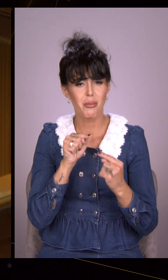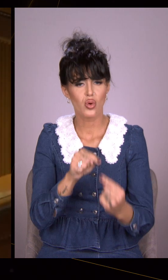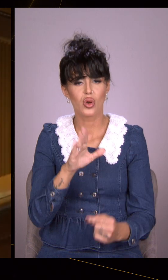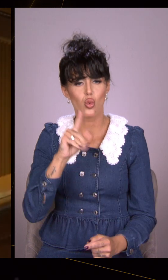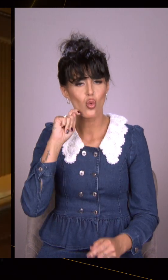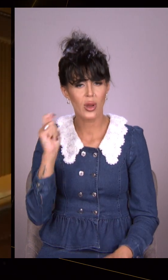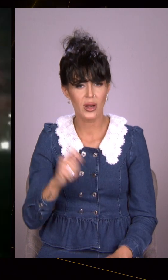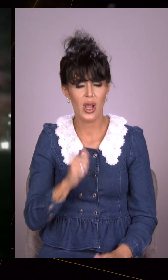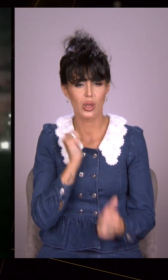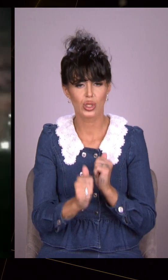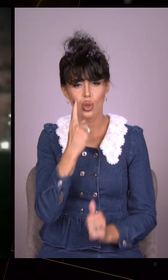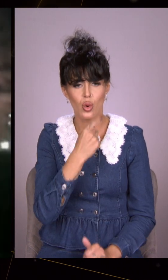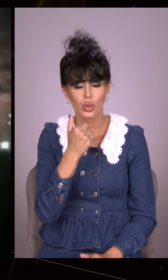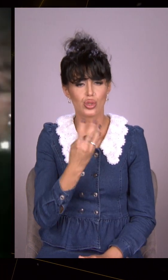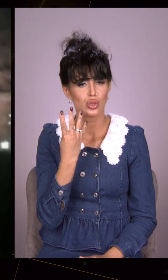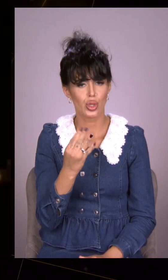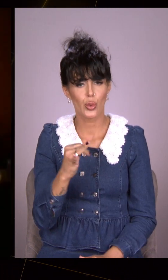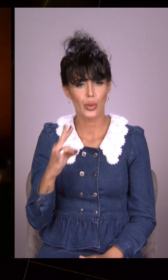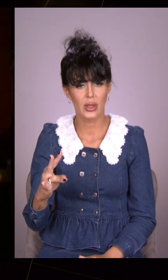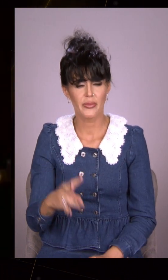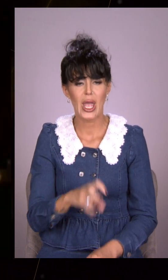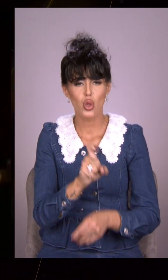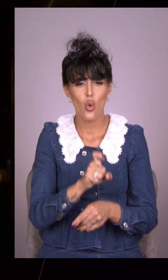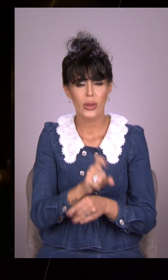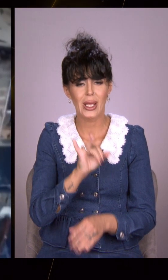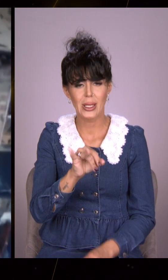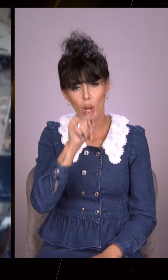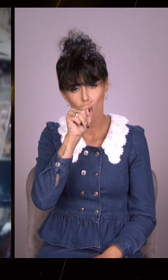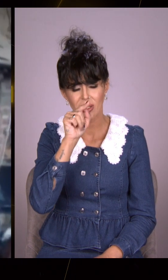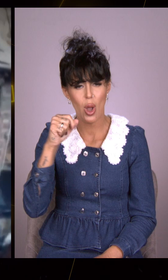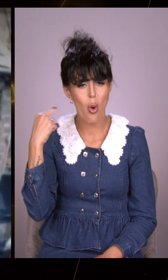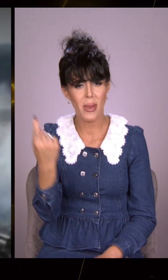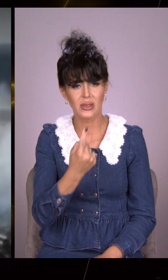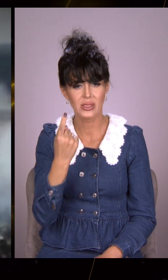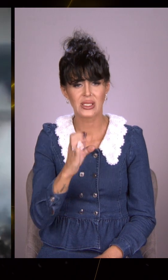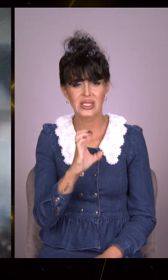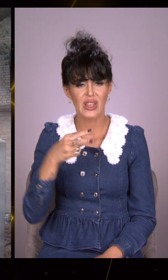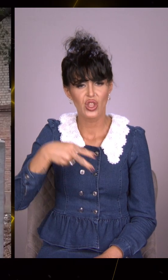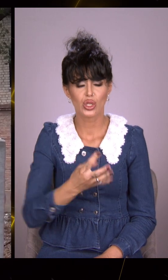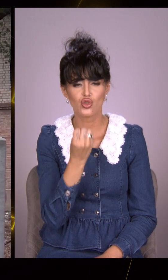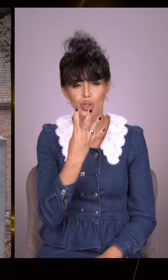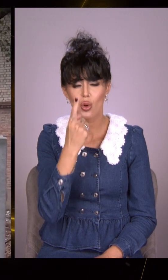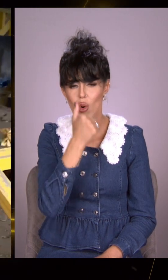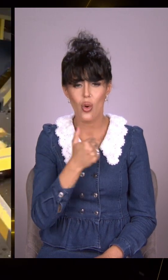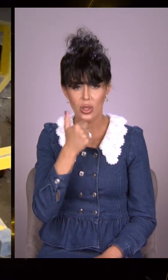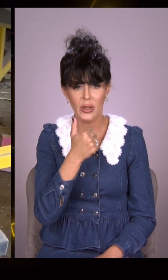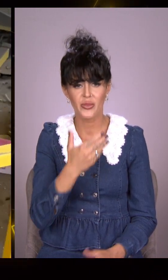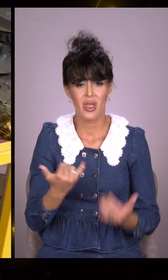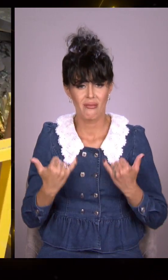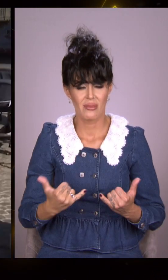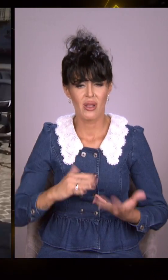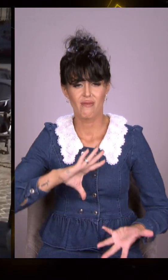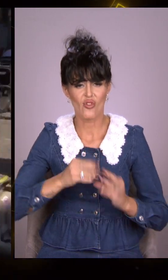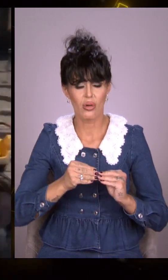щороку 4 червня. На території Донецької та Луганської областей із 2014 року внаслідок